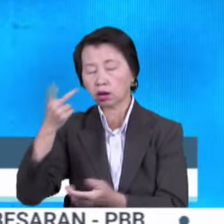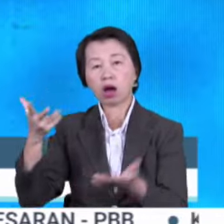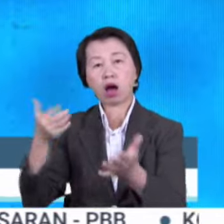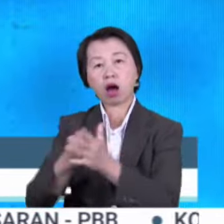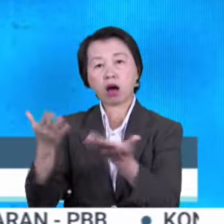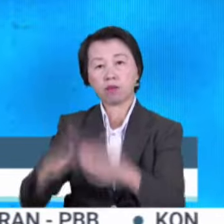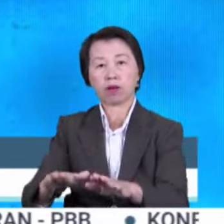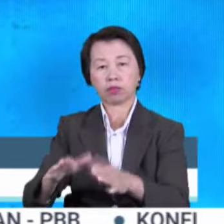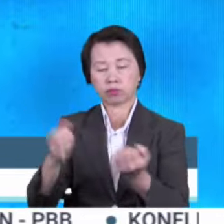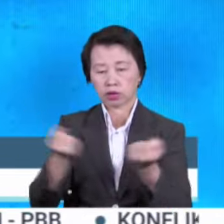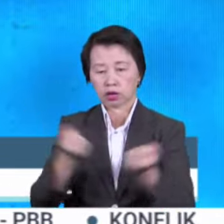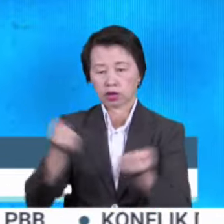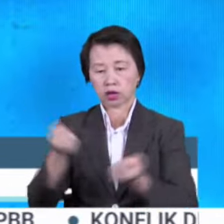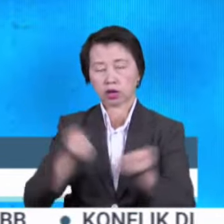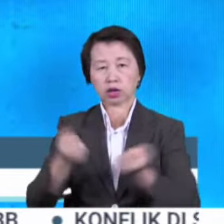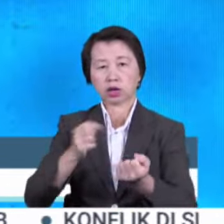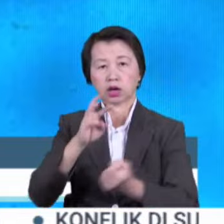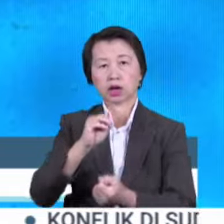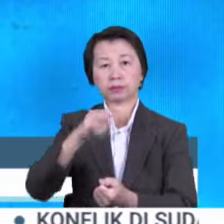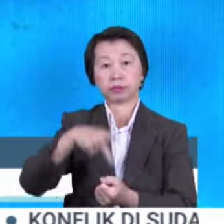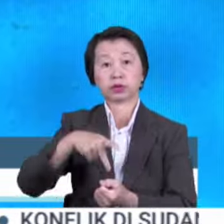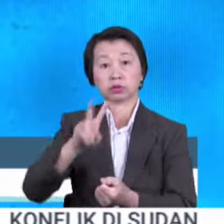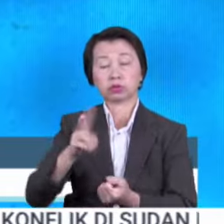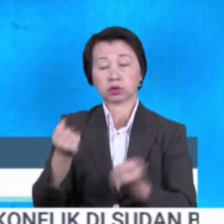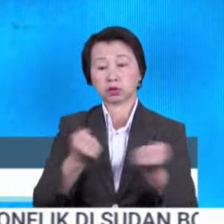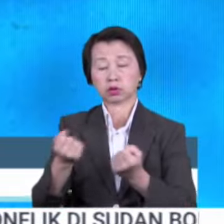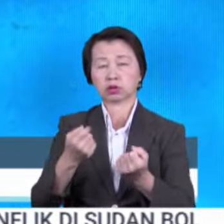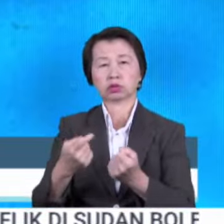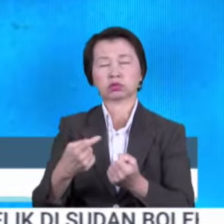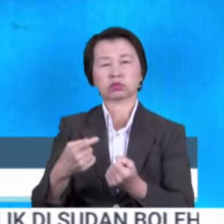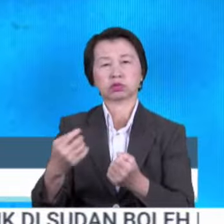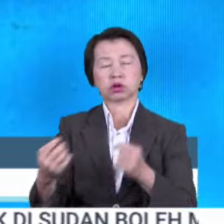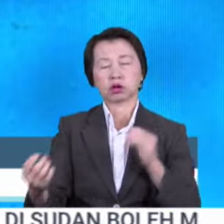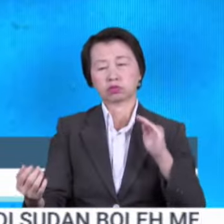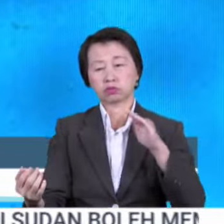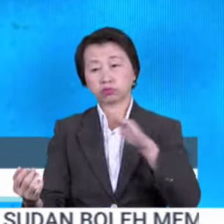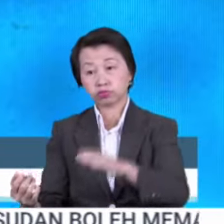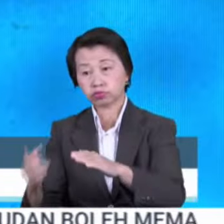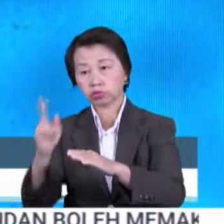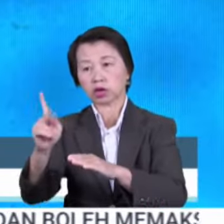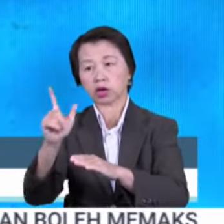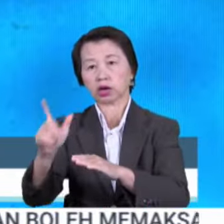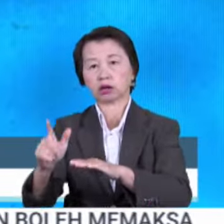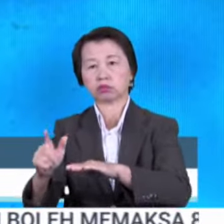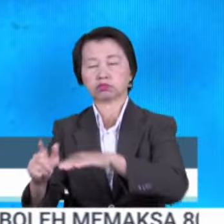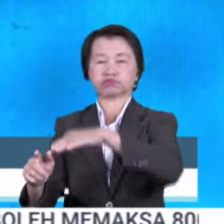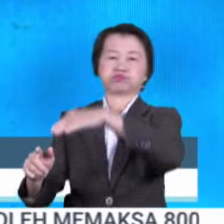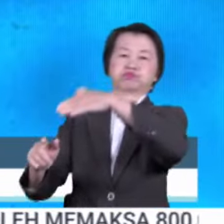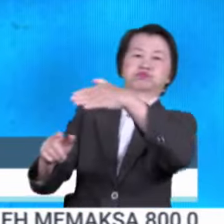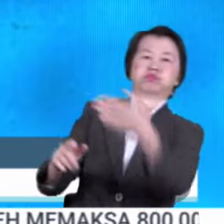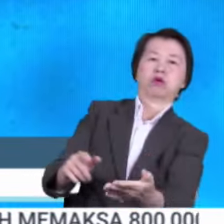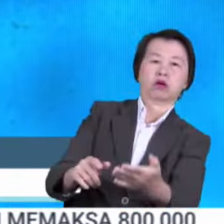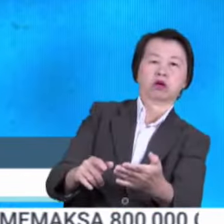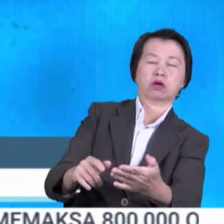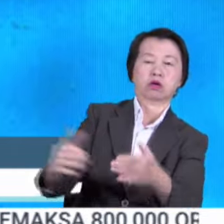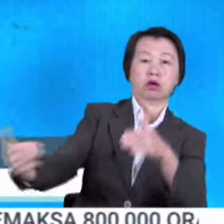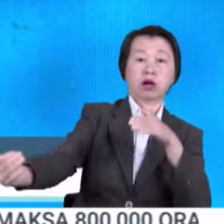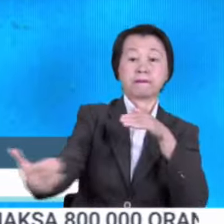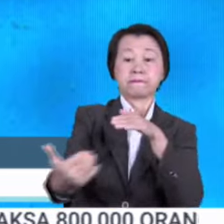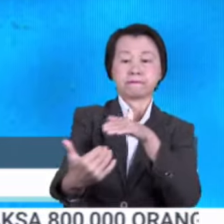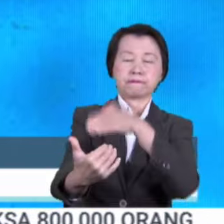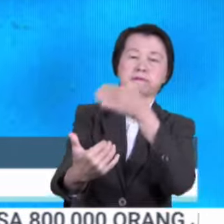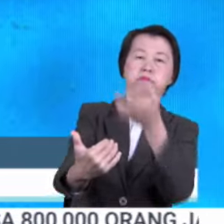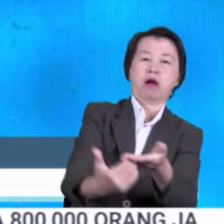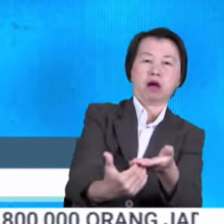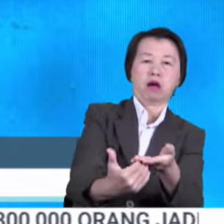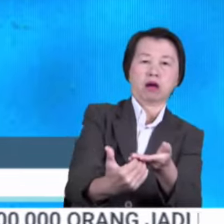selepas sebuah kendaraan berbagai guna MPV dari arah Kelantan menuju ke ibu negara terbatas sebelum memasuki laluan bertentangan